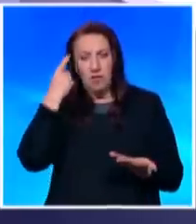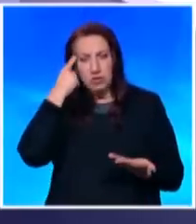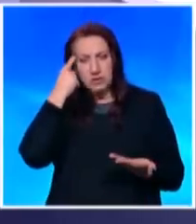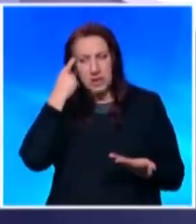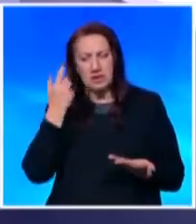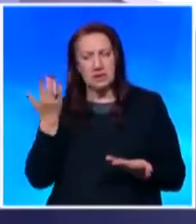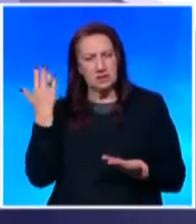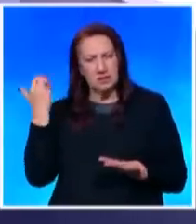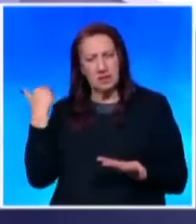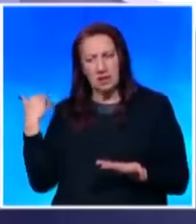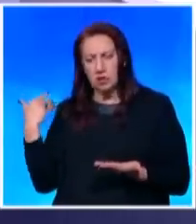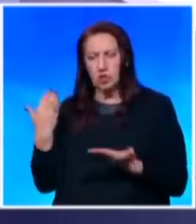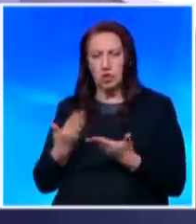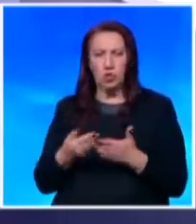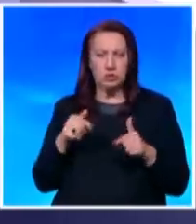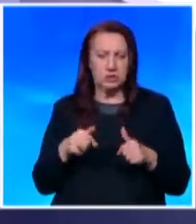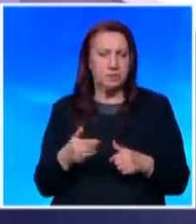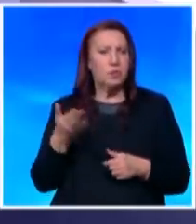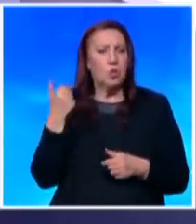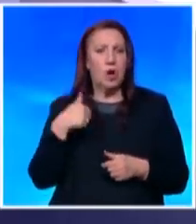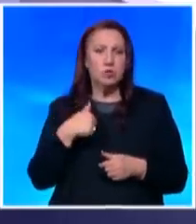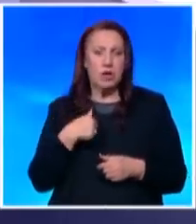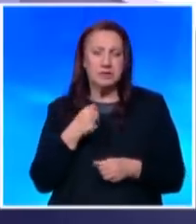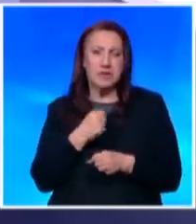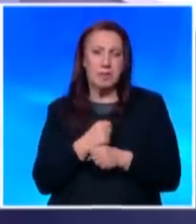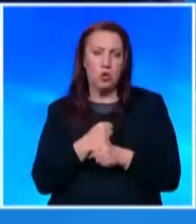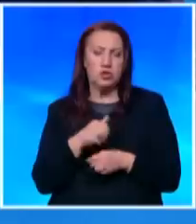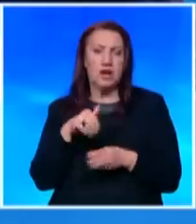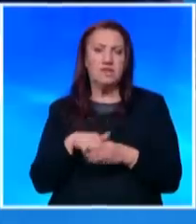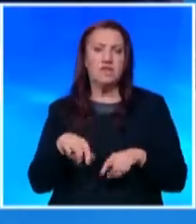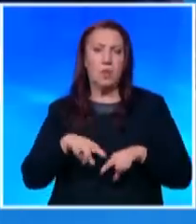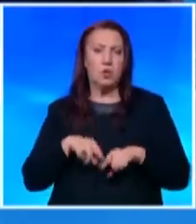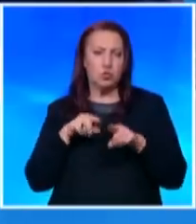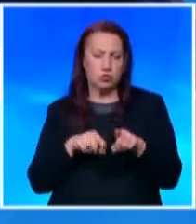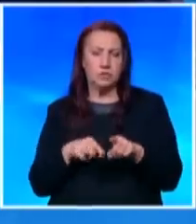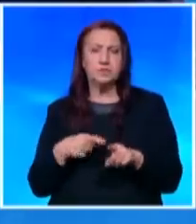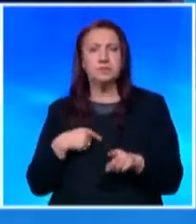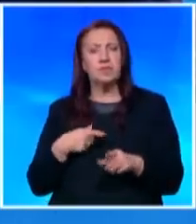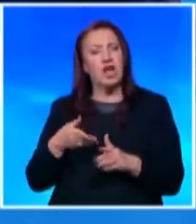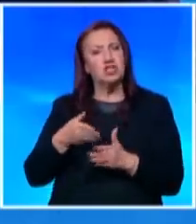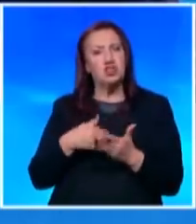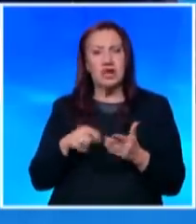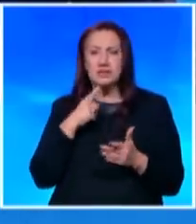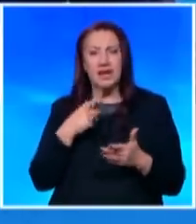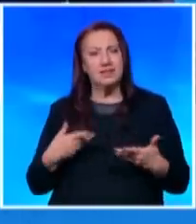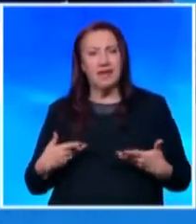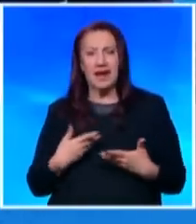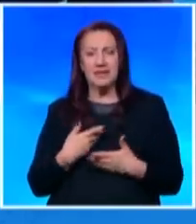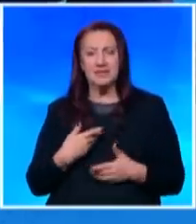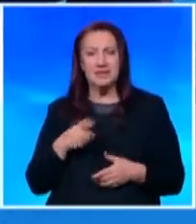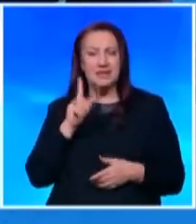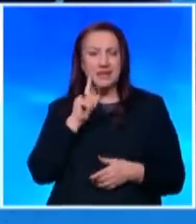мое време, докато аз работех в прокуратурата, това беше част от оперативно интересните лица, които бяха задържани във връзка